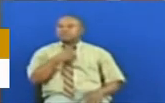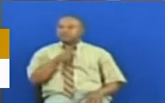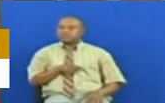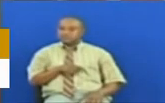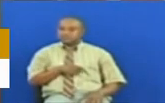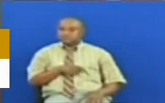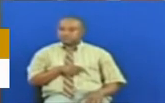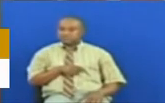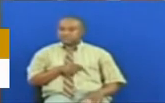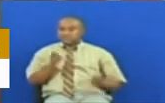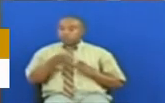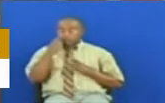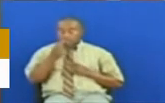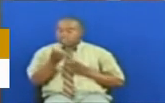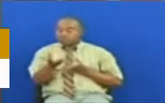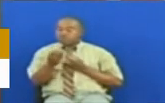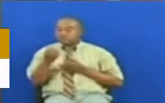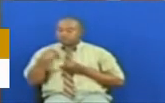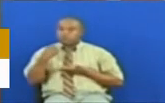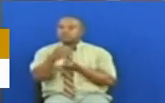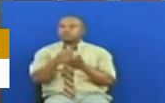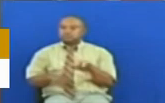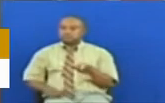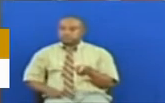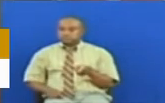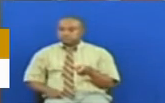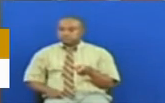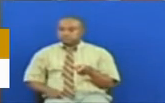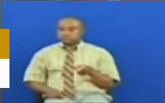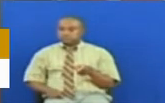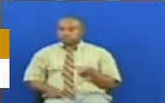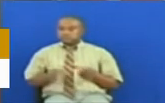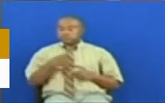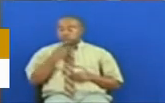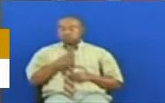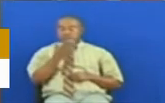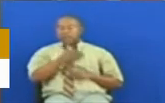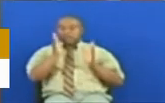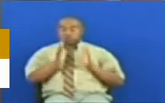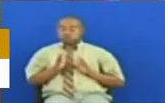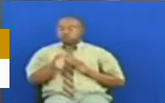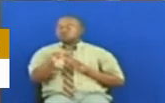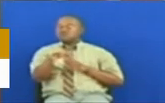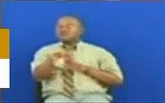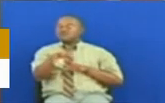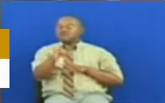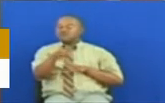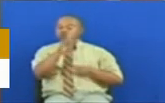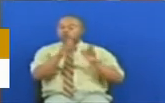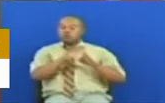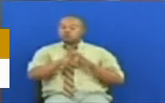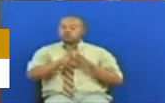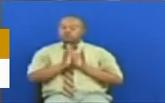hivyo vivutio vya uwekezaji, kwa sababu vinginevyo tukisema tu kwamba katika bahari kuu tunaenda kuvua na meli mbili, hicho kitu sio